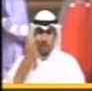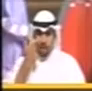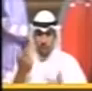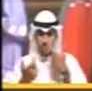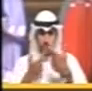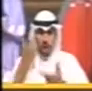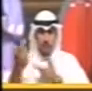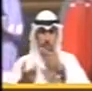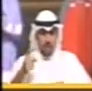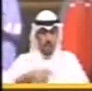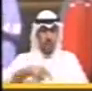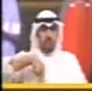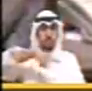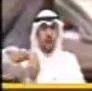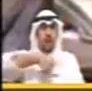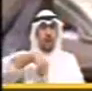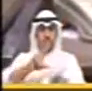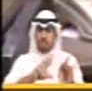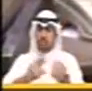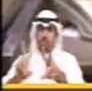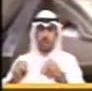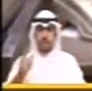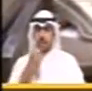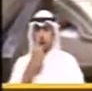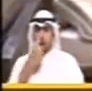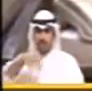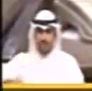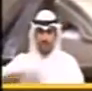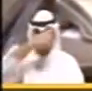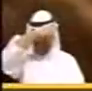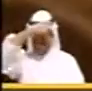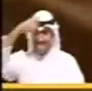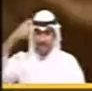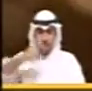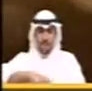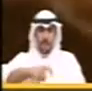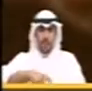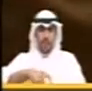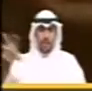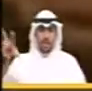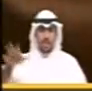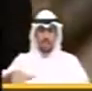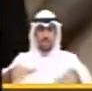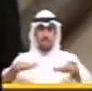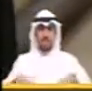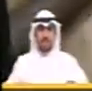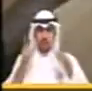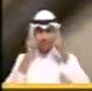24 ساعة لخدمة المسافرين إن شاء الله في فترة الصيف في مكتب مراقب المطار. المكتب